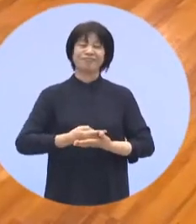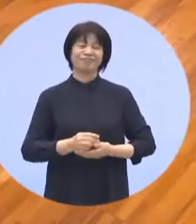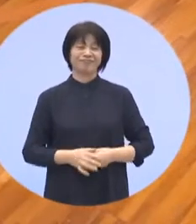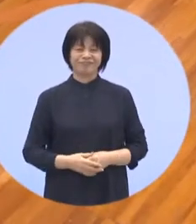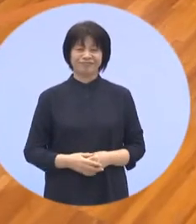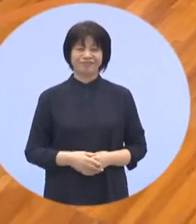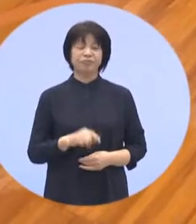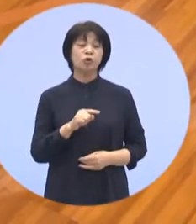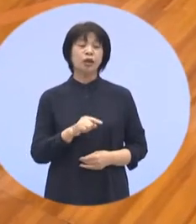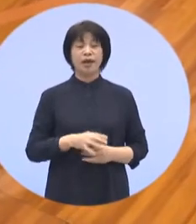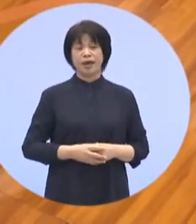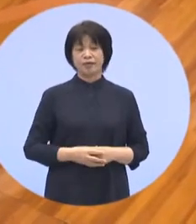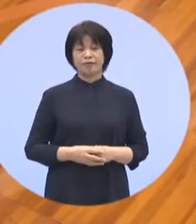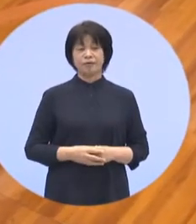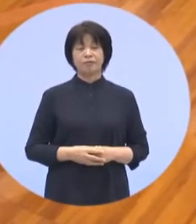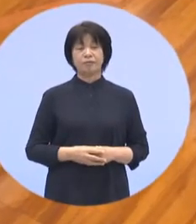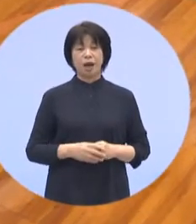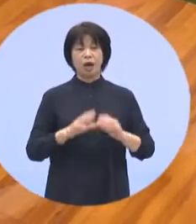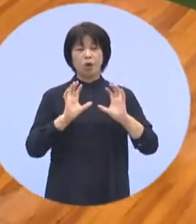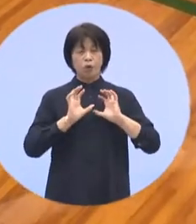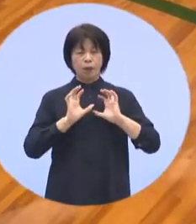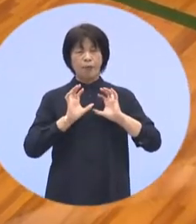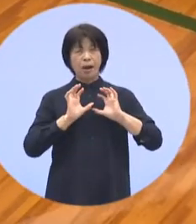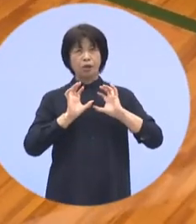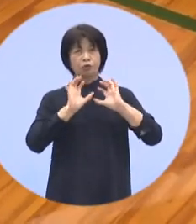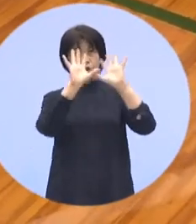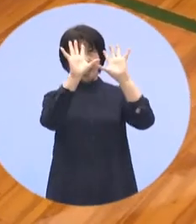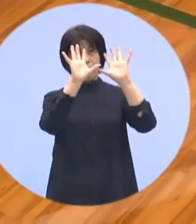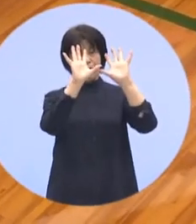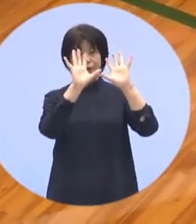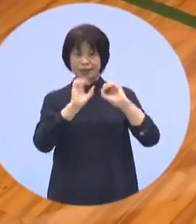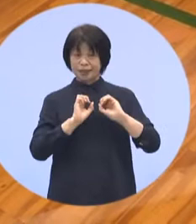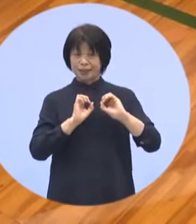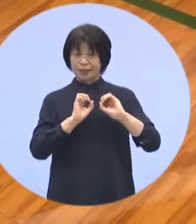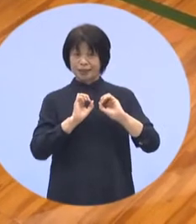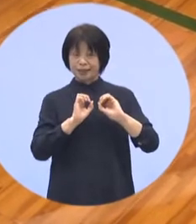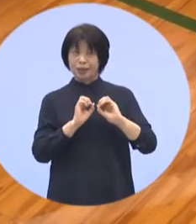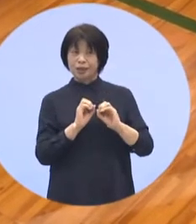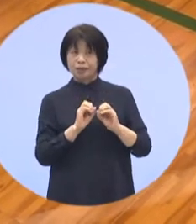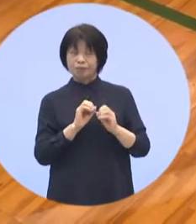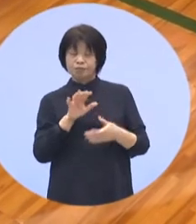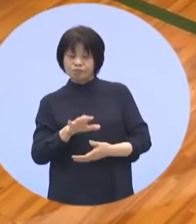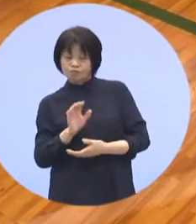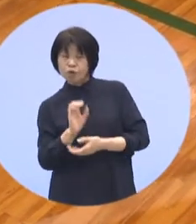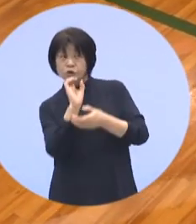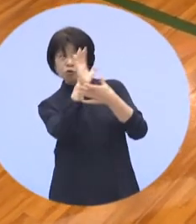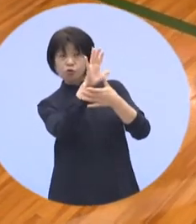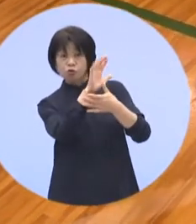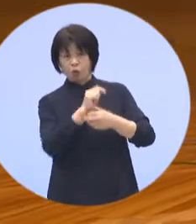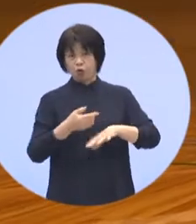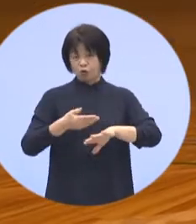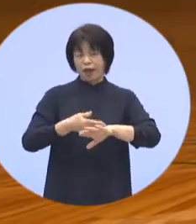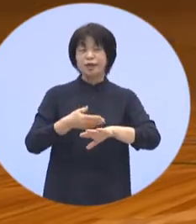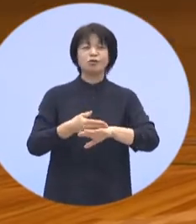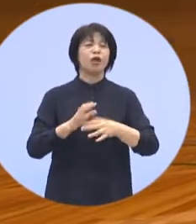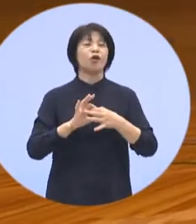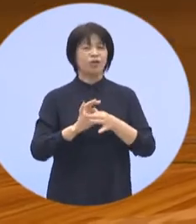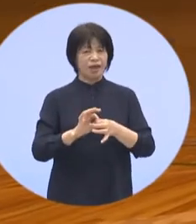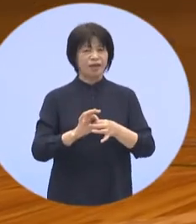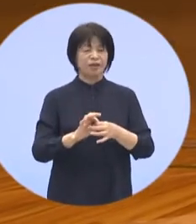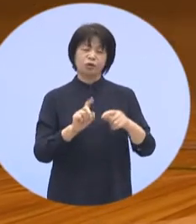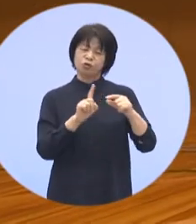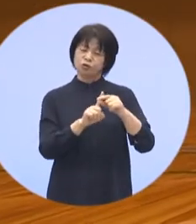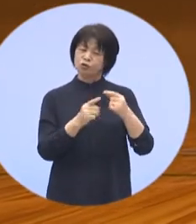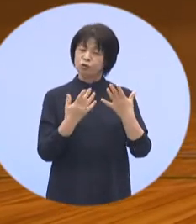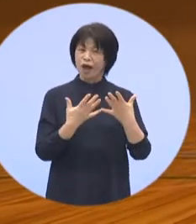で、簡単に言えばこのまま真上にシュート打つ練習なんですけど、中学生であった